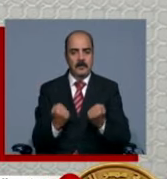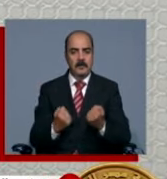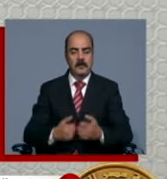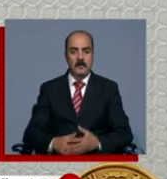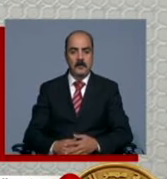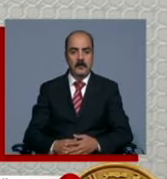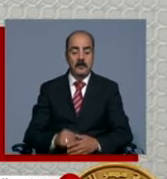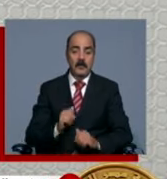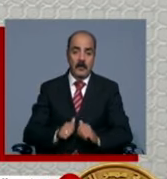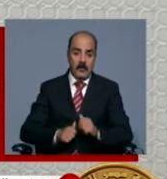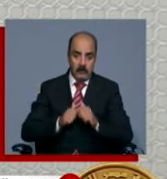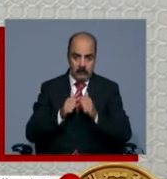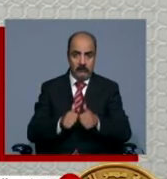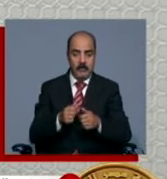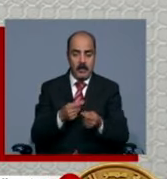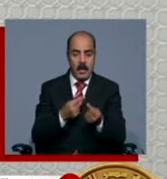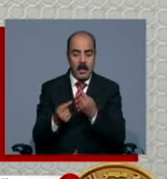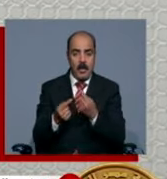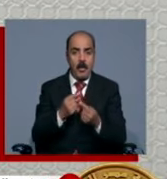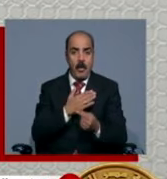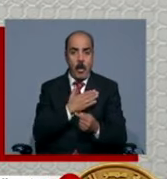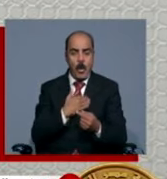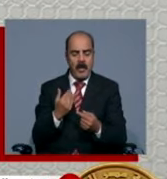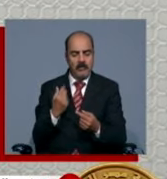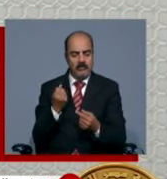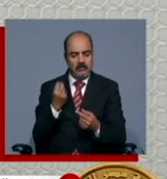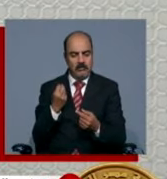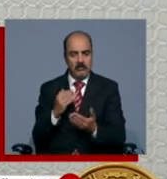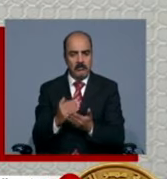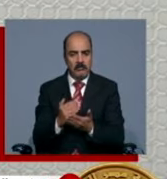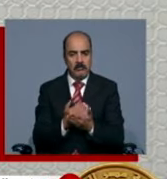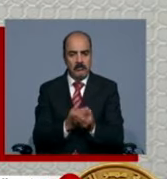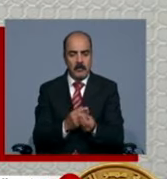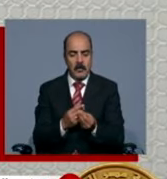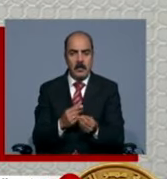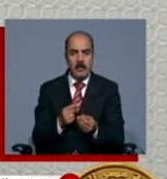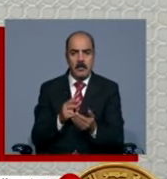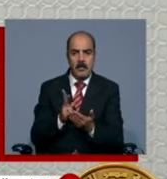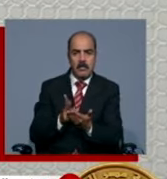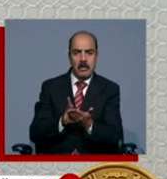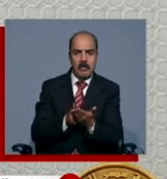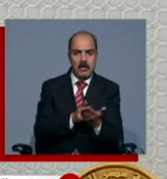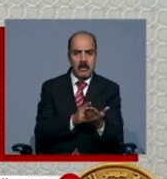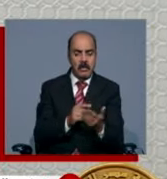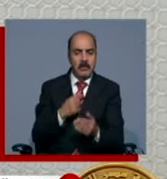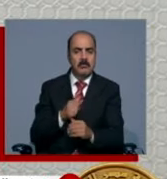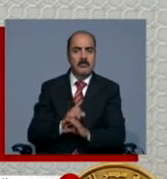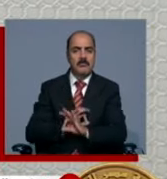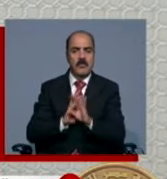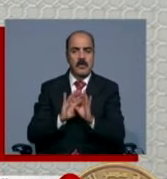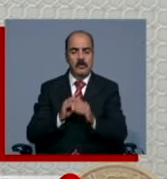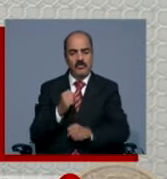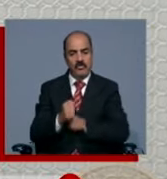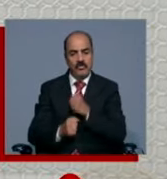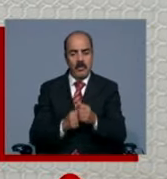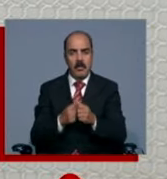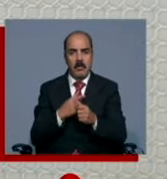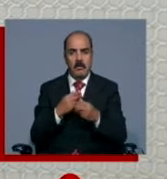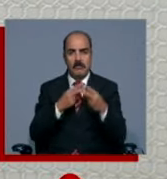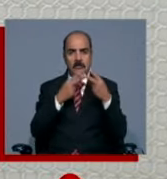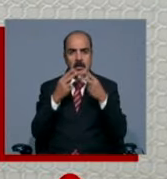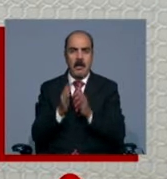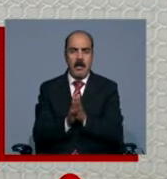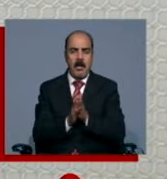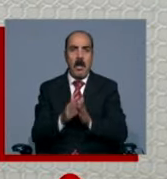هذا الإطار، اتخذت الحكومة مؤخرا مجموعة من الخطوات والإجراءات الطموحة